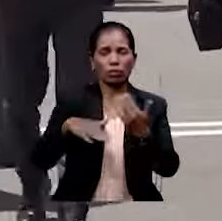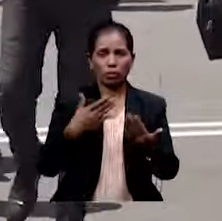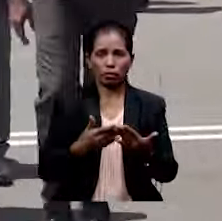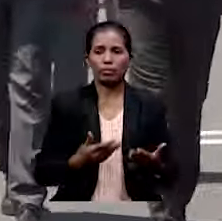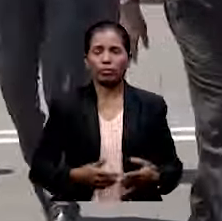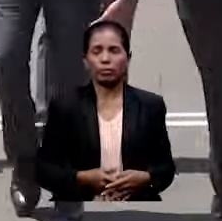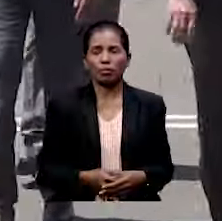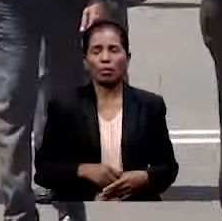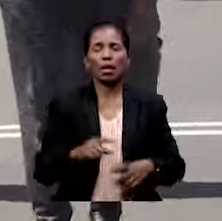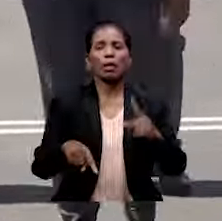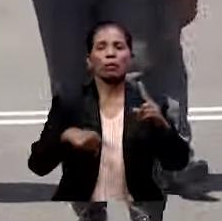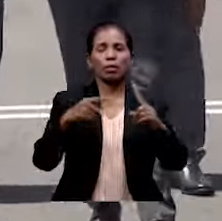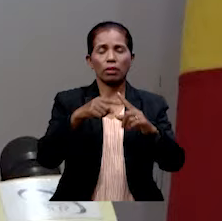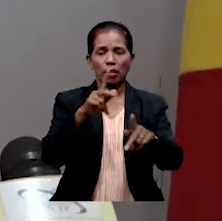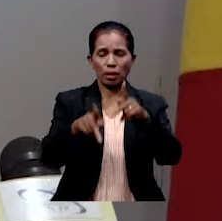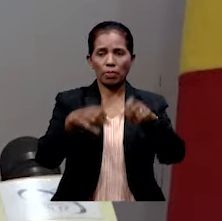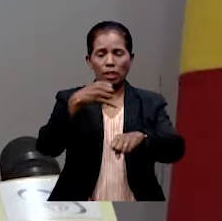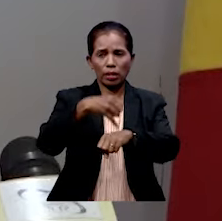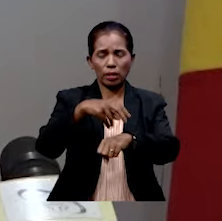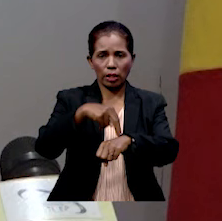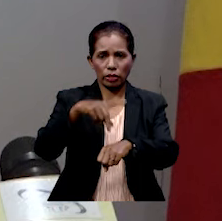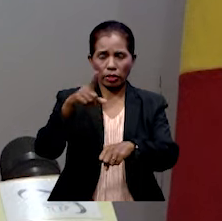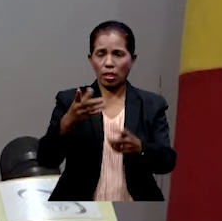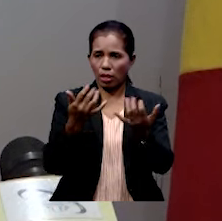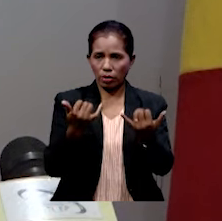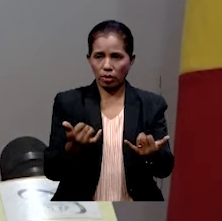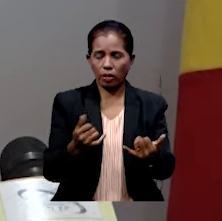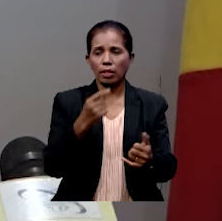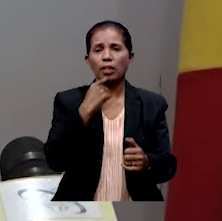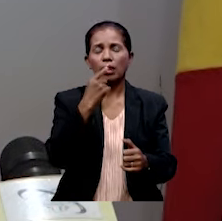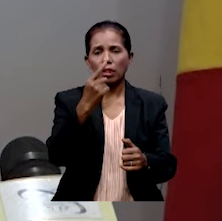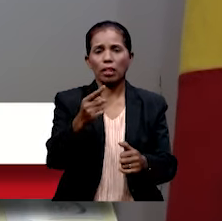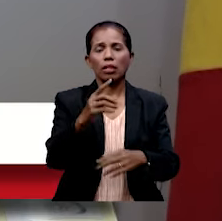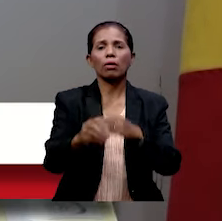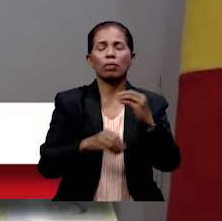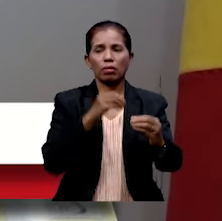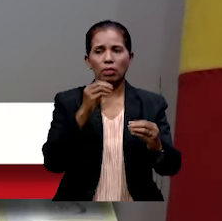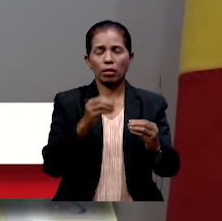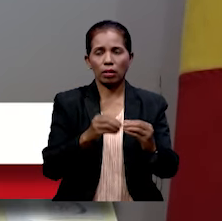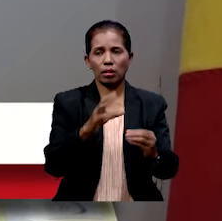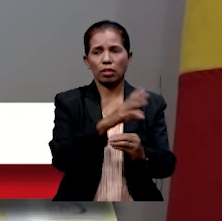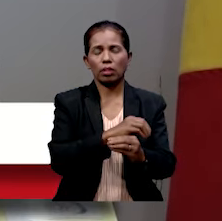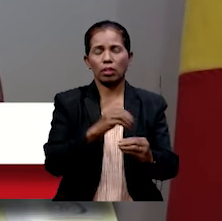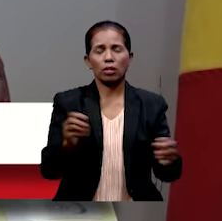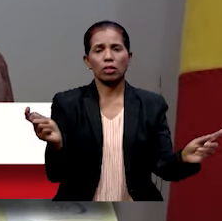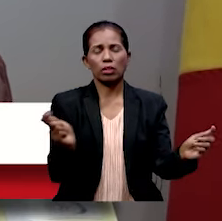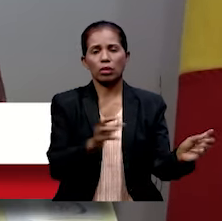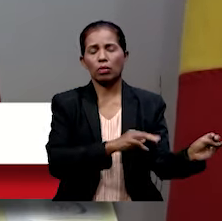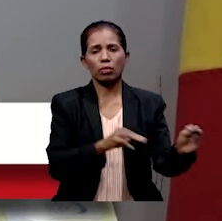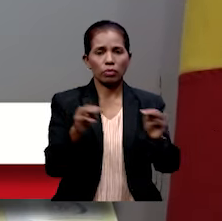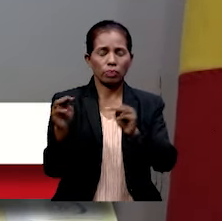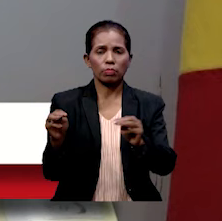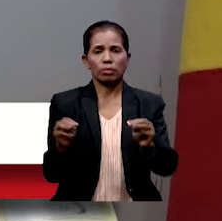Menghira, komunidade internasional agora, temi kono ba climate change si sempre